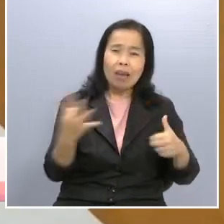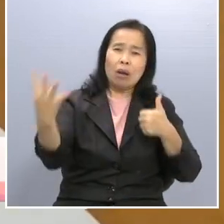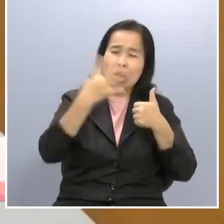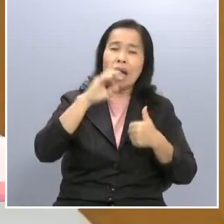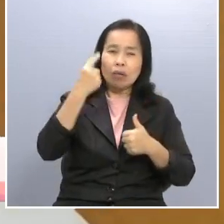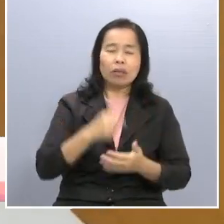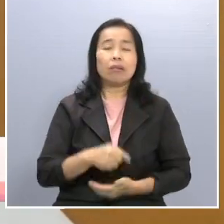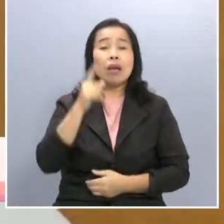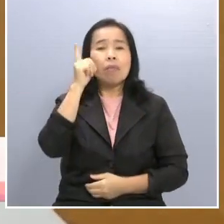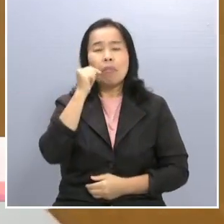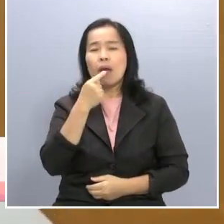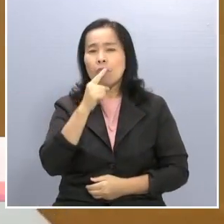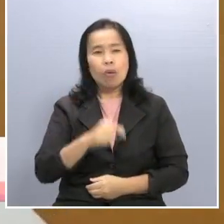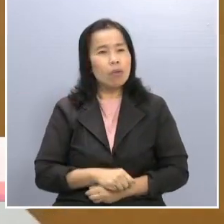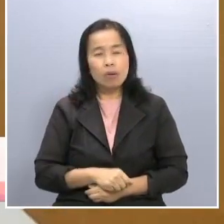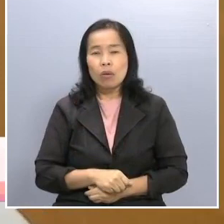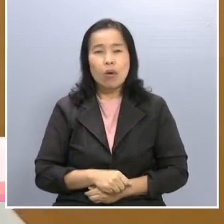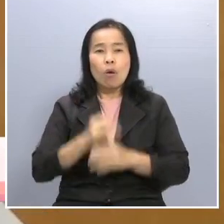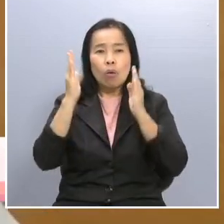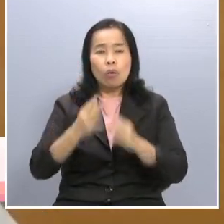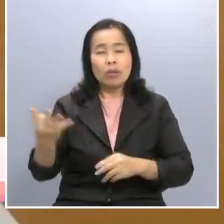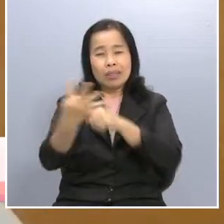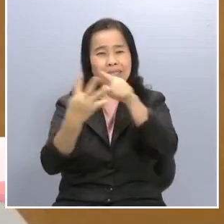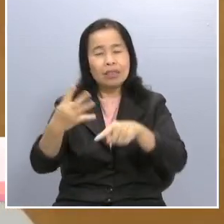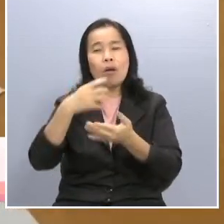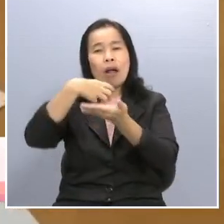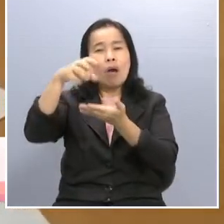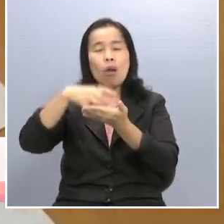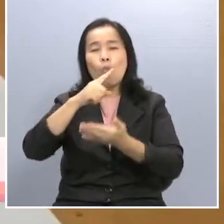แม่บอกนะคะบอกว่าลูกฝั่ง4คนเนี้ยยังให้ข้อมูลที่เป็นเท็